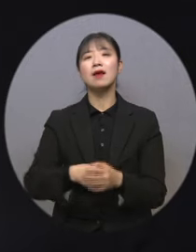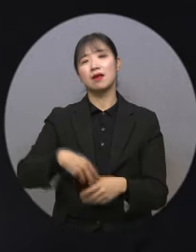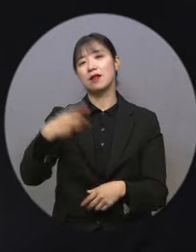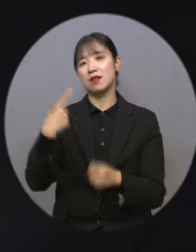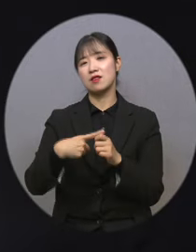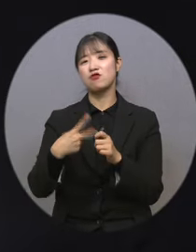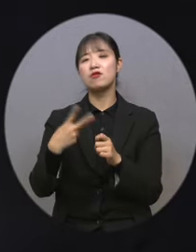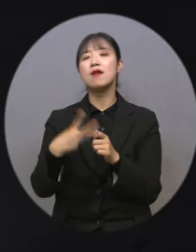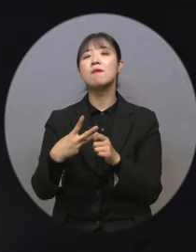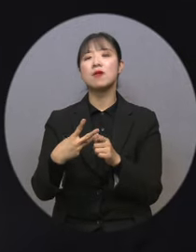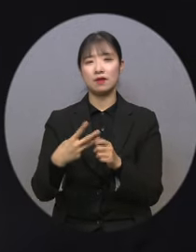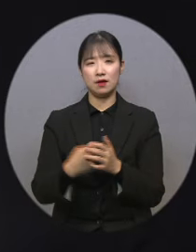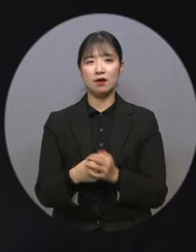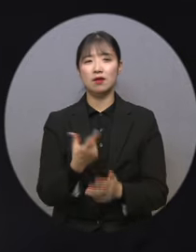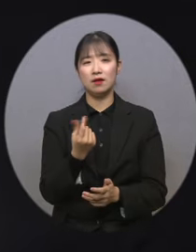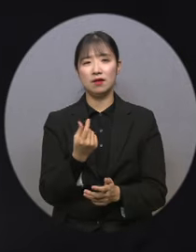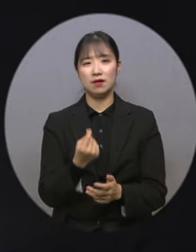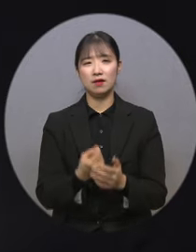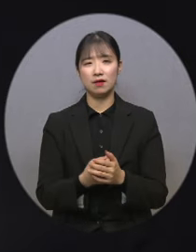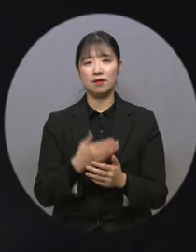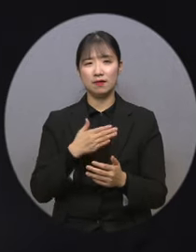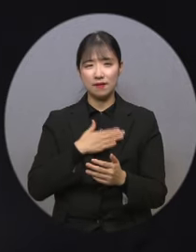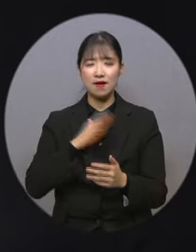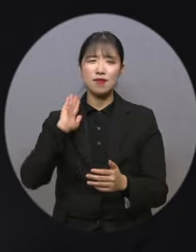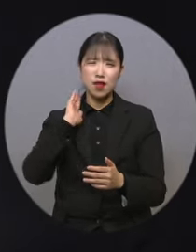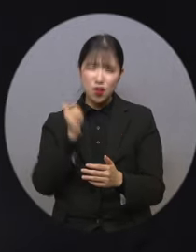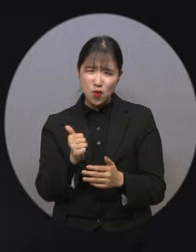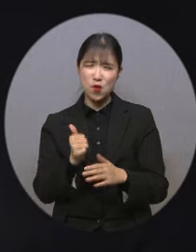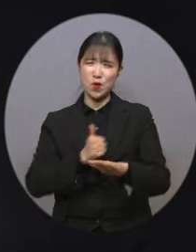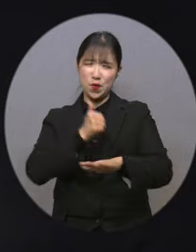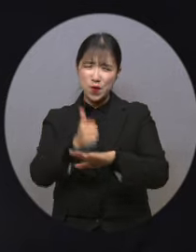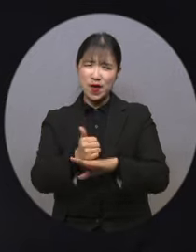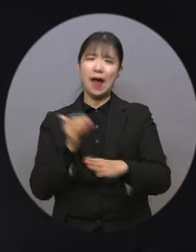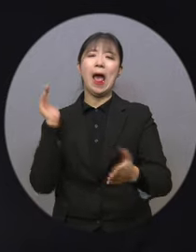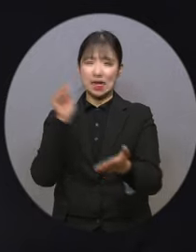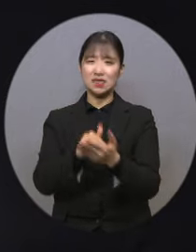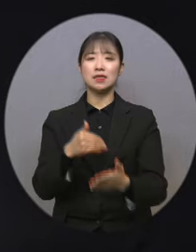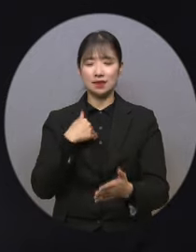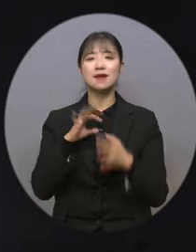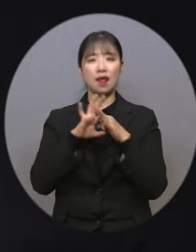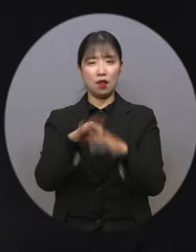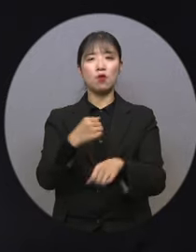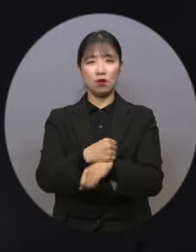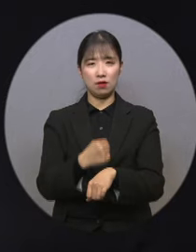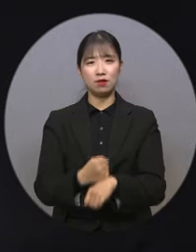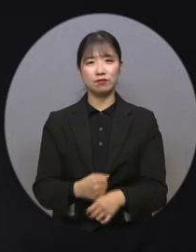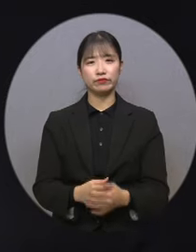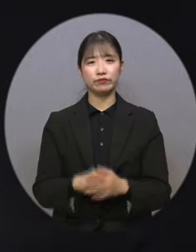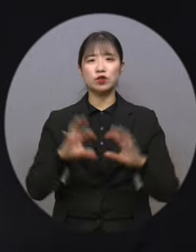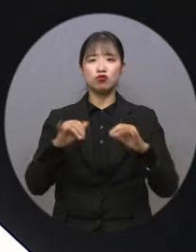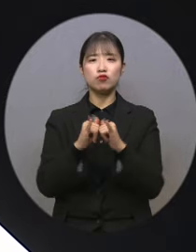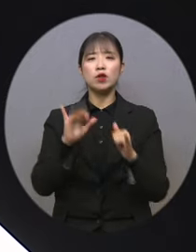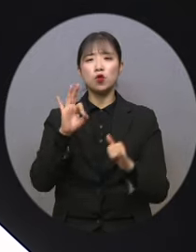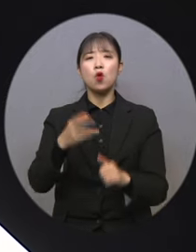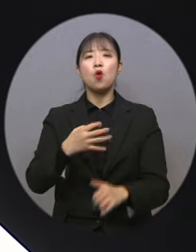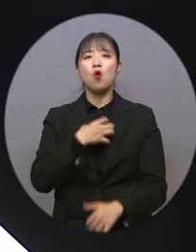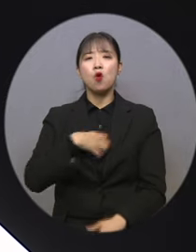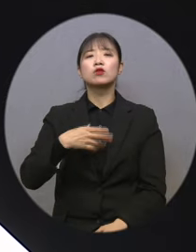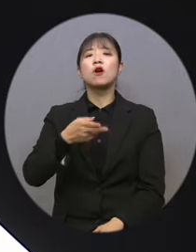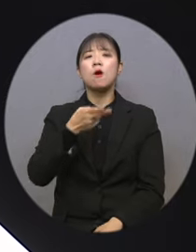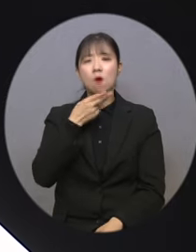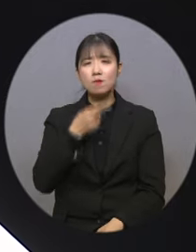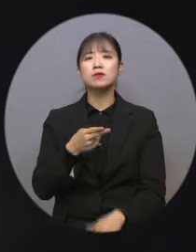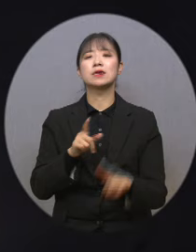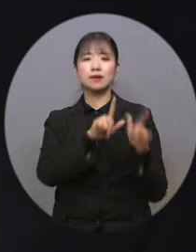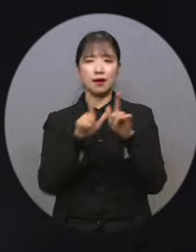탭 언제 좀 선 새해가 대통령 될 때까지 나옵니다 4 그래 우리 국민들이 돈걱정 안하고 살 거 아닙니까 교도 좀 하고 살게